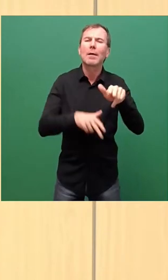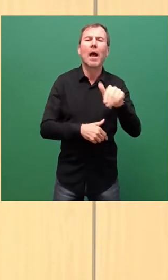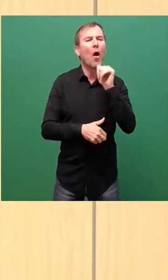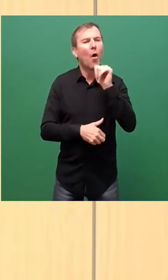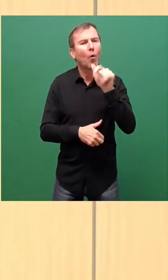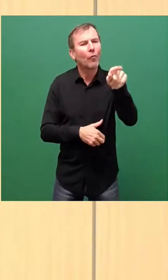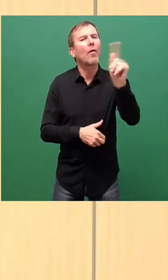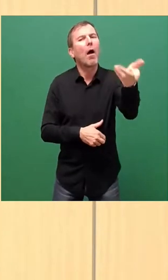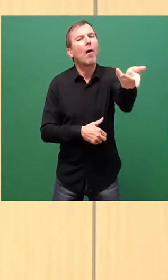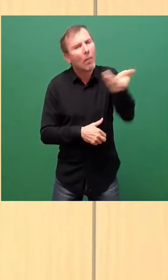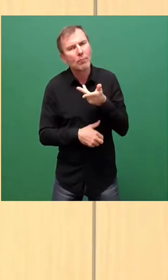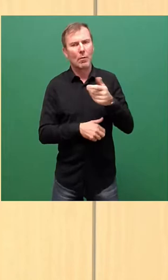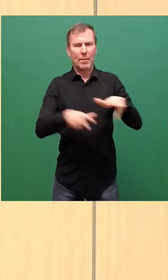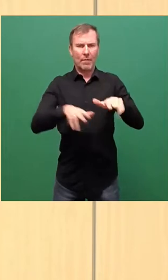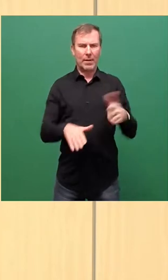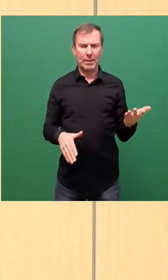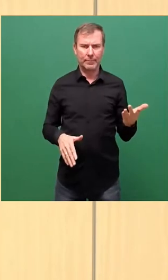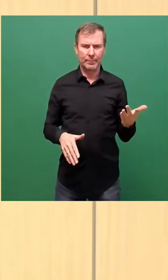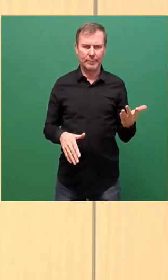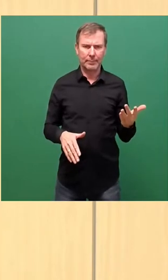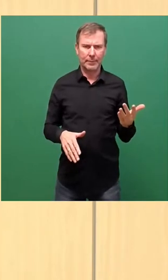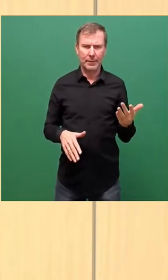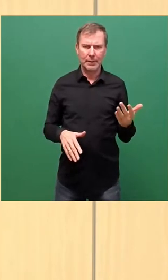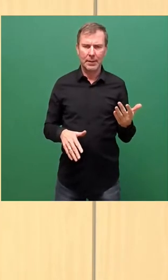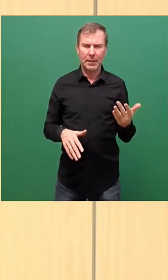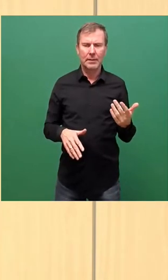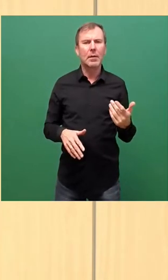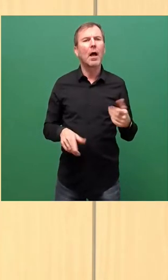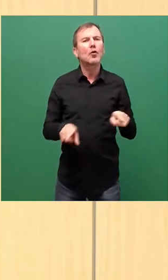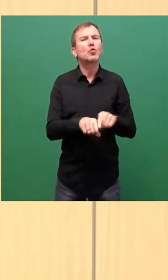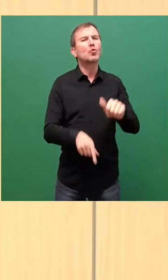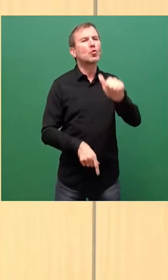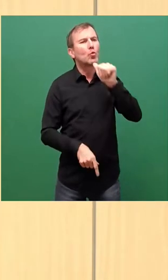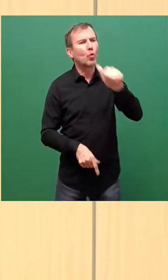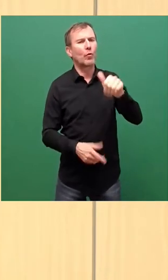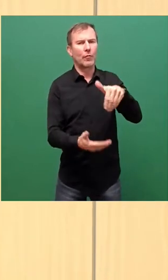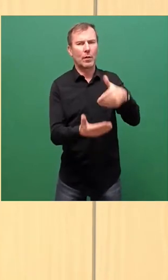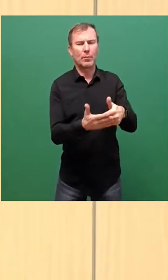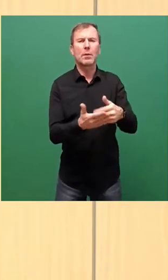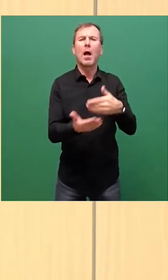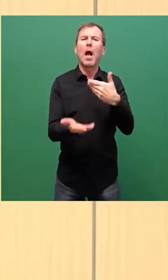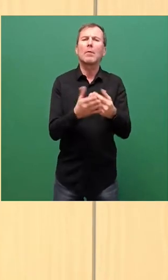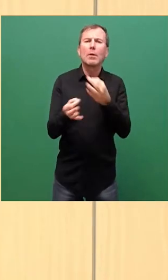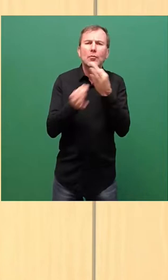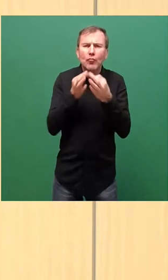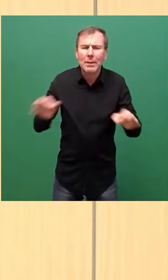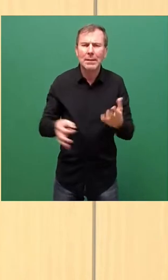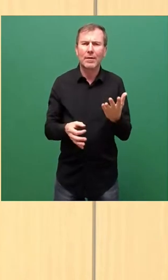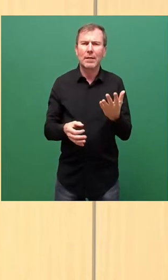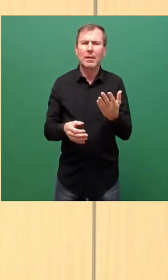Angebot, was sich bewegt in der Angebotsspezifik zwischen dem